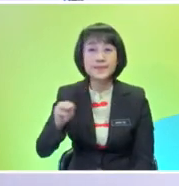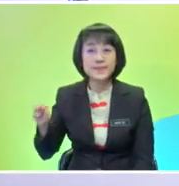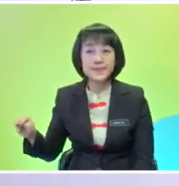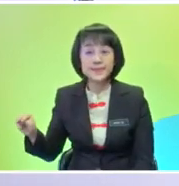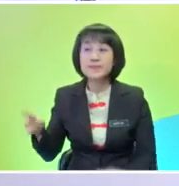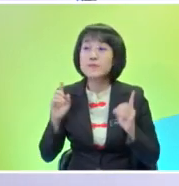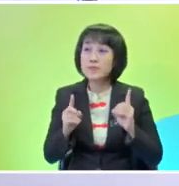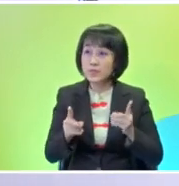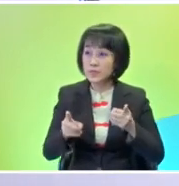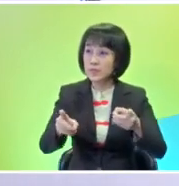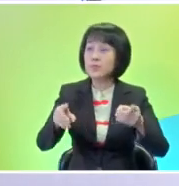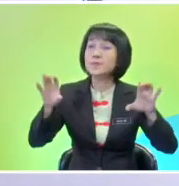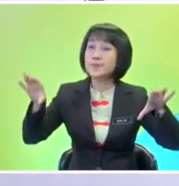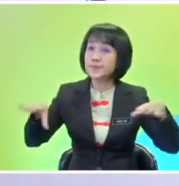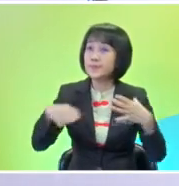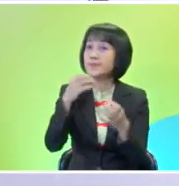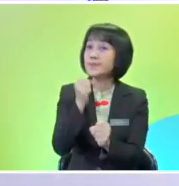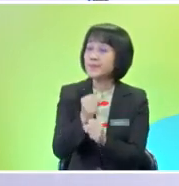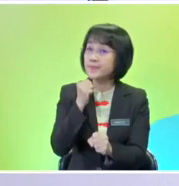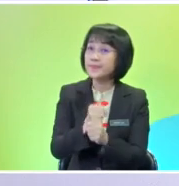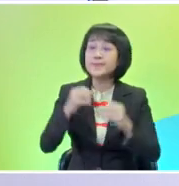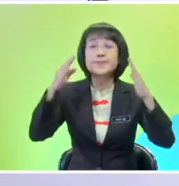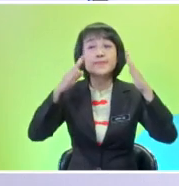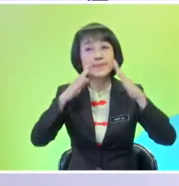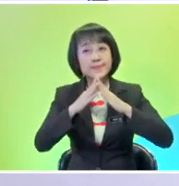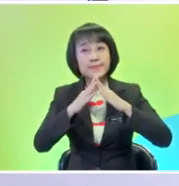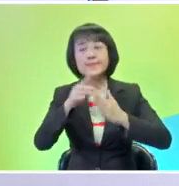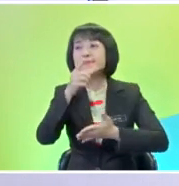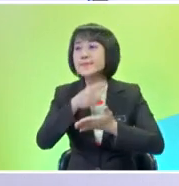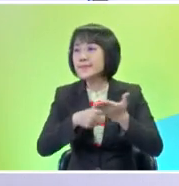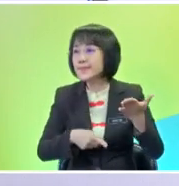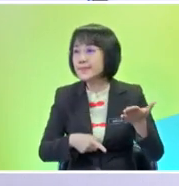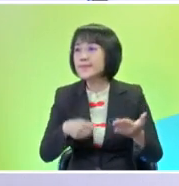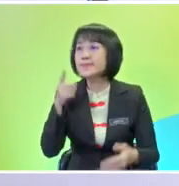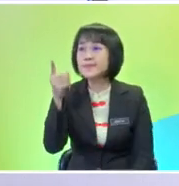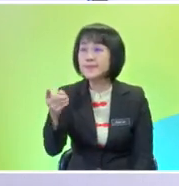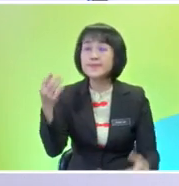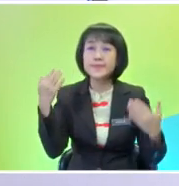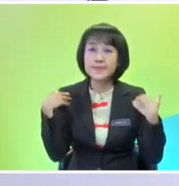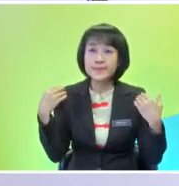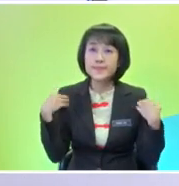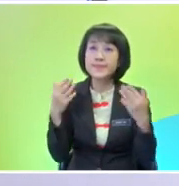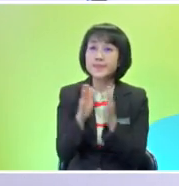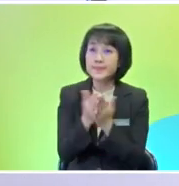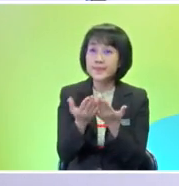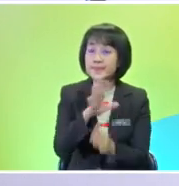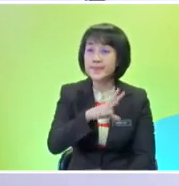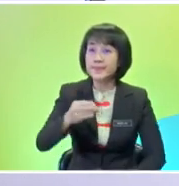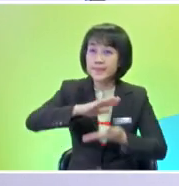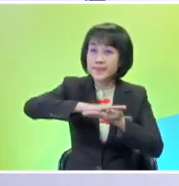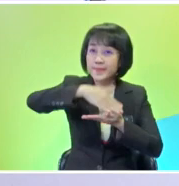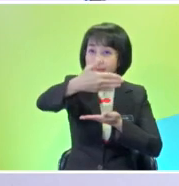sedang membuat kerja rumah apa yang dia ada buku komputer rer